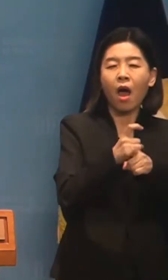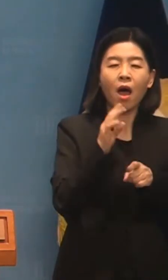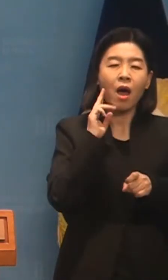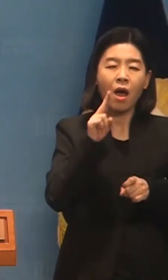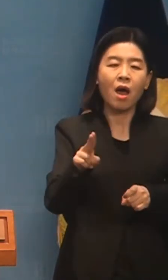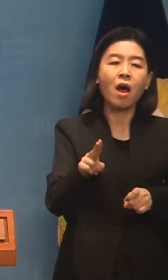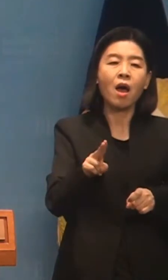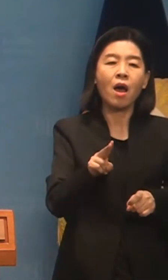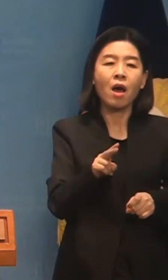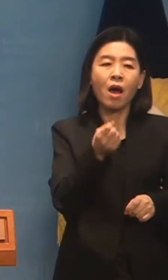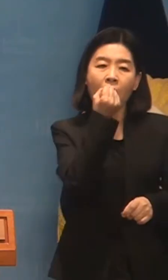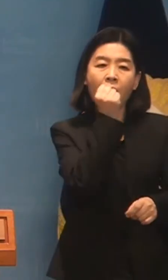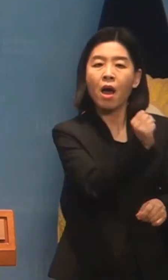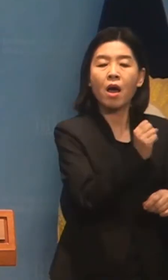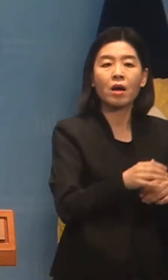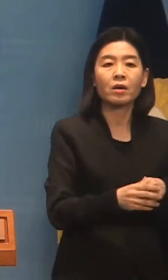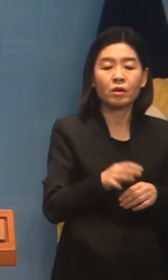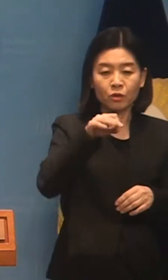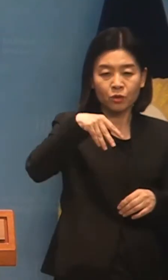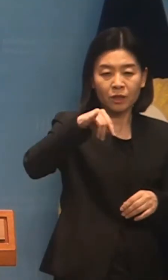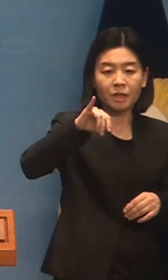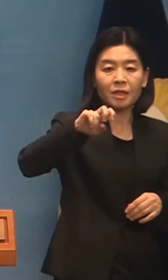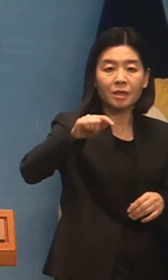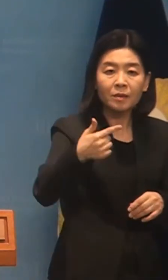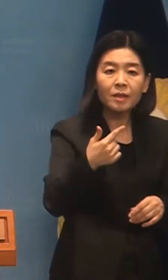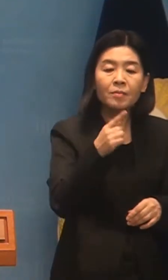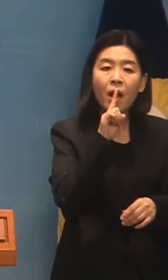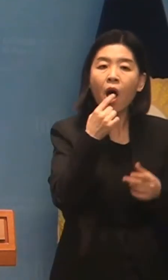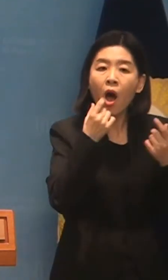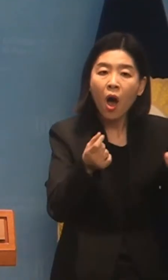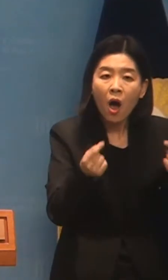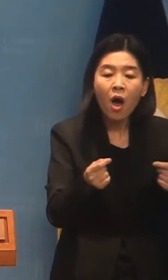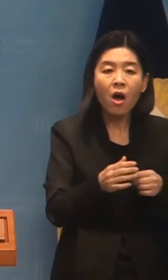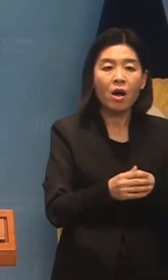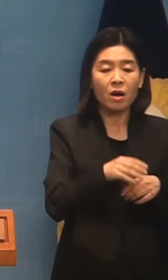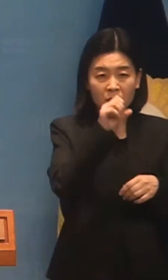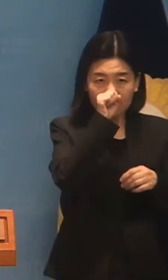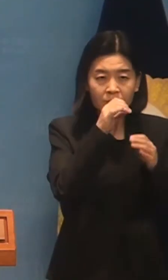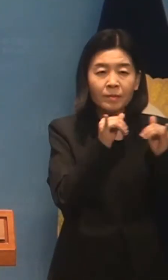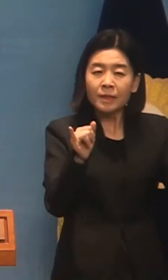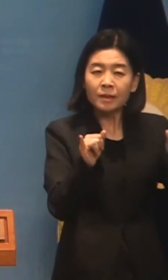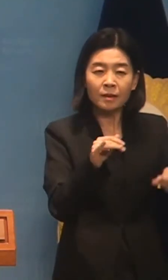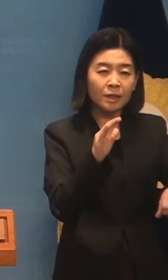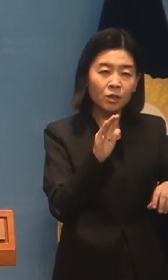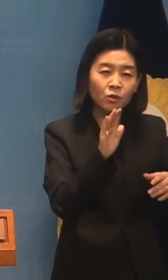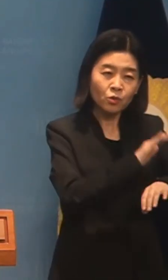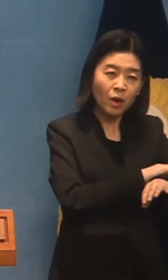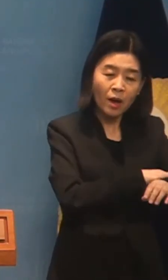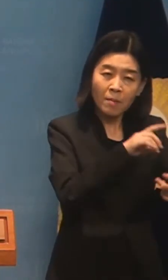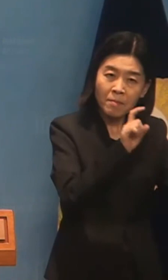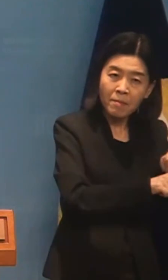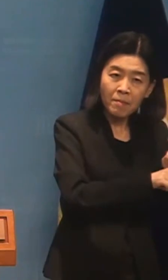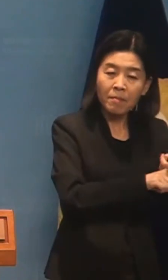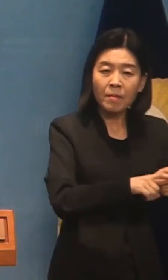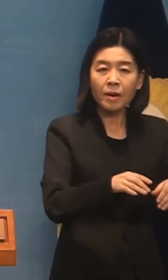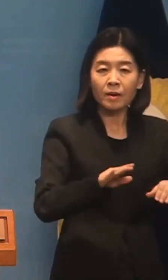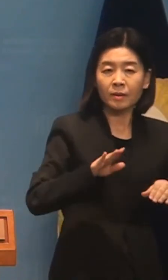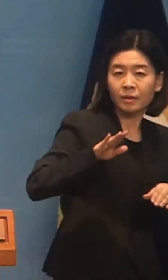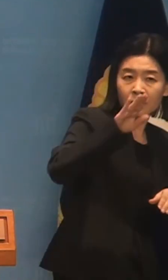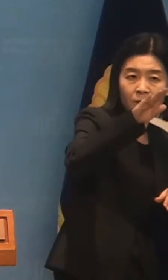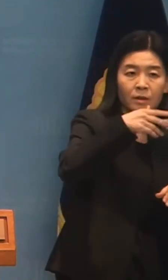그리고 유시민 씨의 언급대로 소위 선민인, 좌파, 진보,